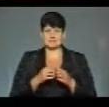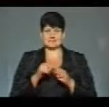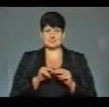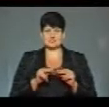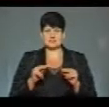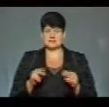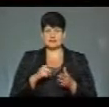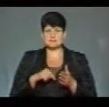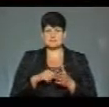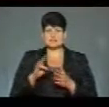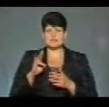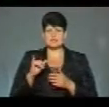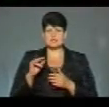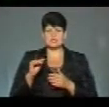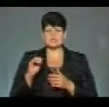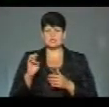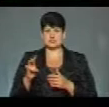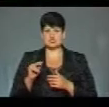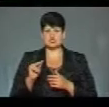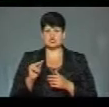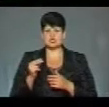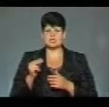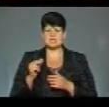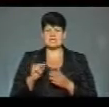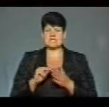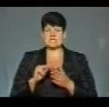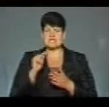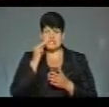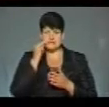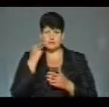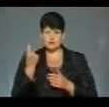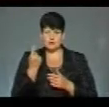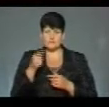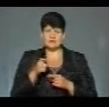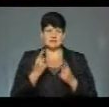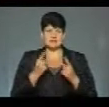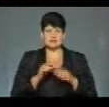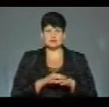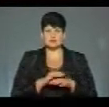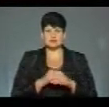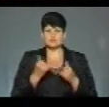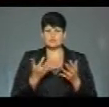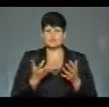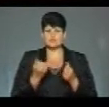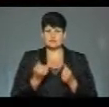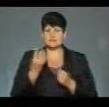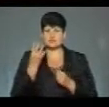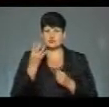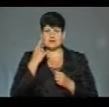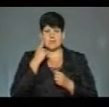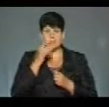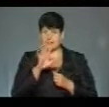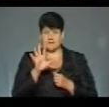вчитель школи міста Ніжин Чернігівської області Оксана Яруш. Вони великі молодці, але сьогодні вони отримали 4 бали